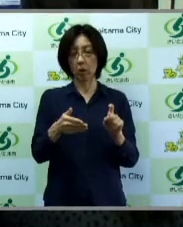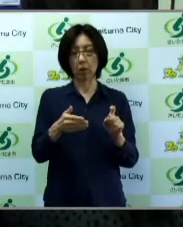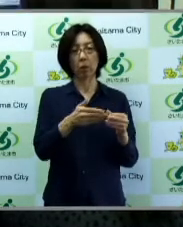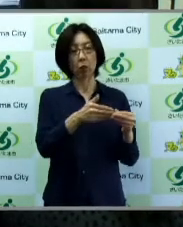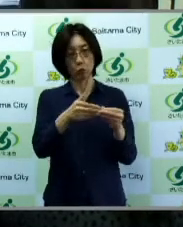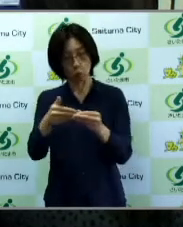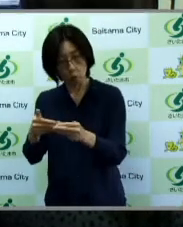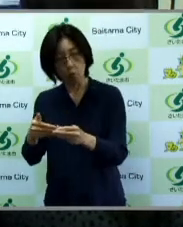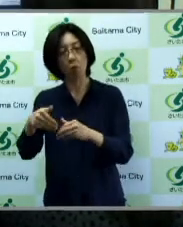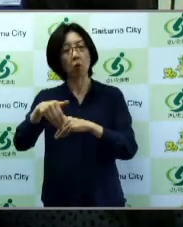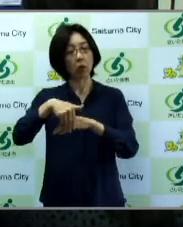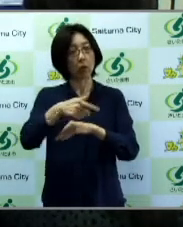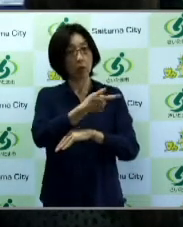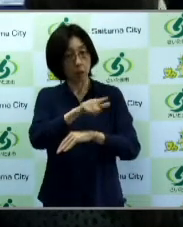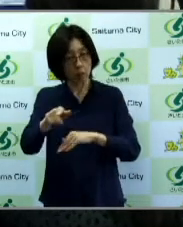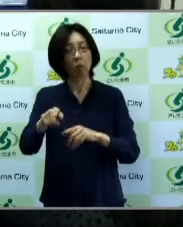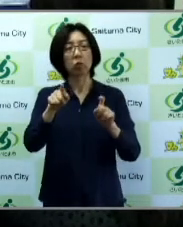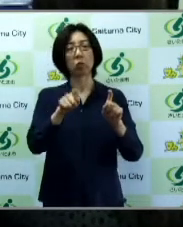というところでございます。